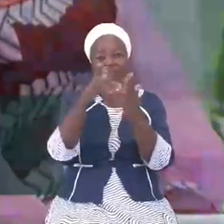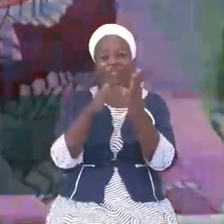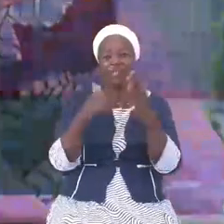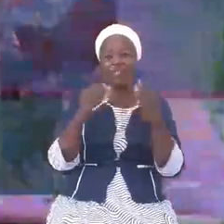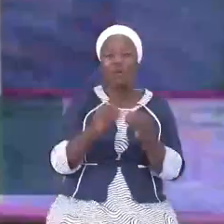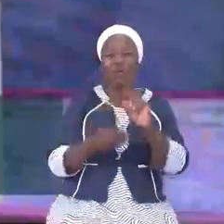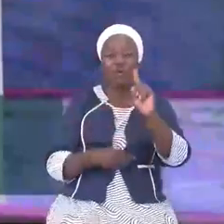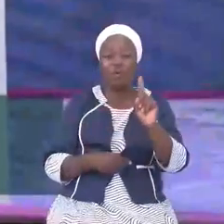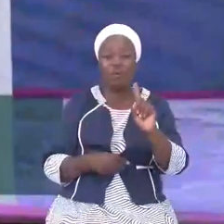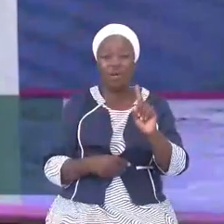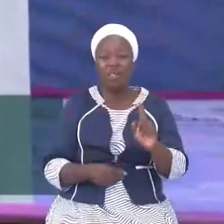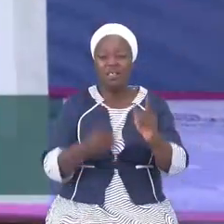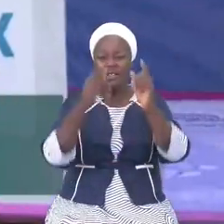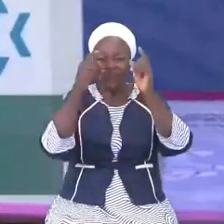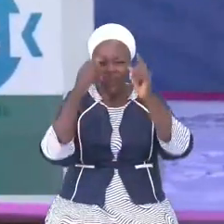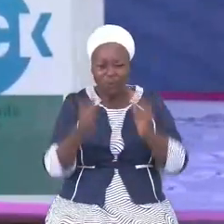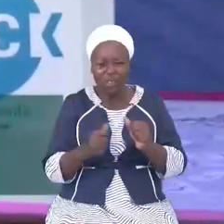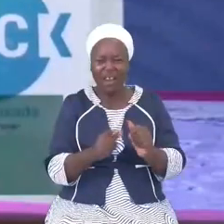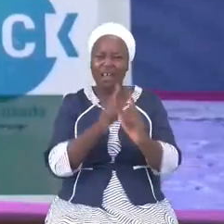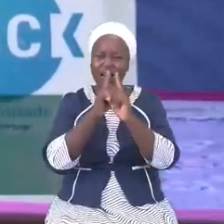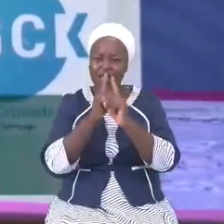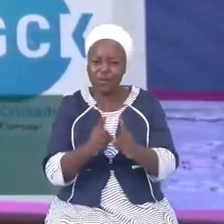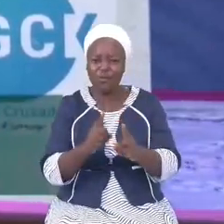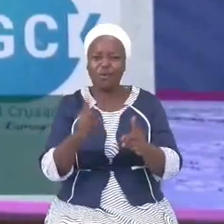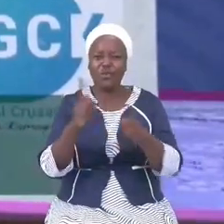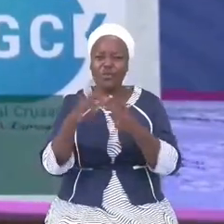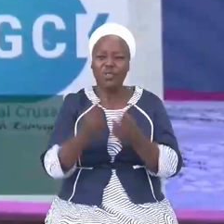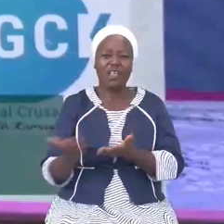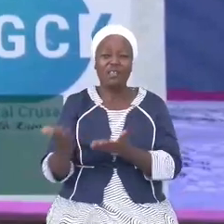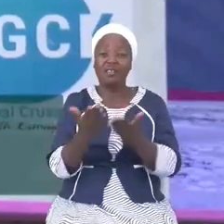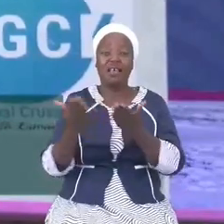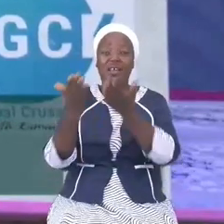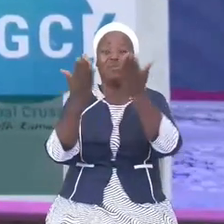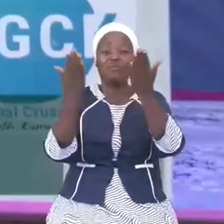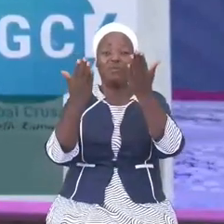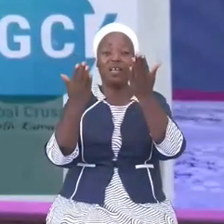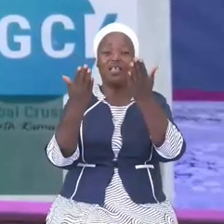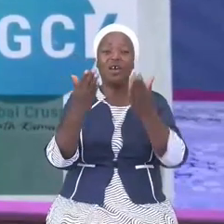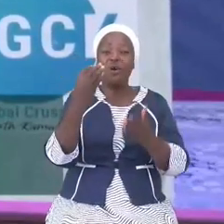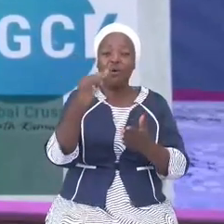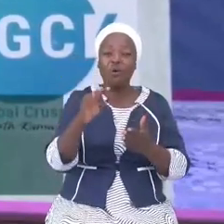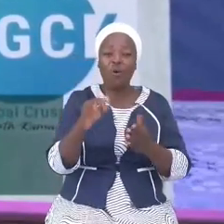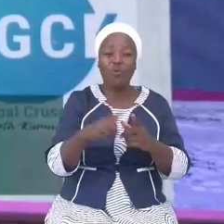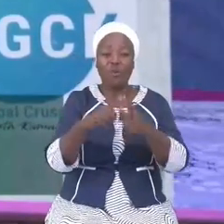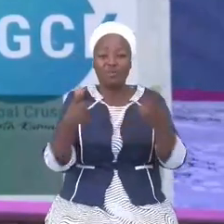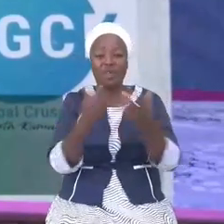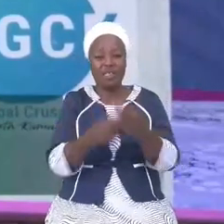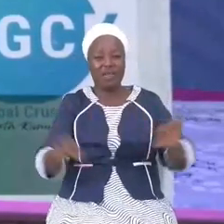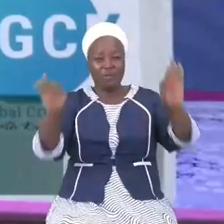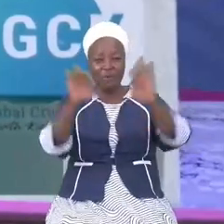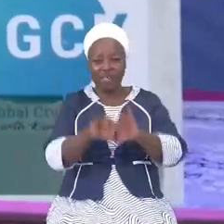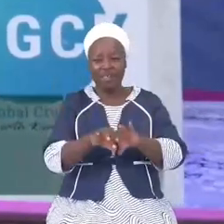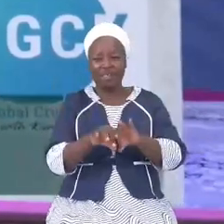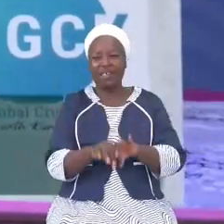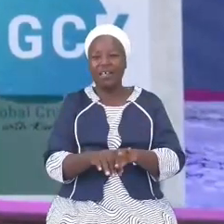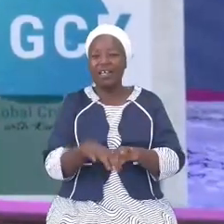réponse spontanée au sacrifice de la valeur prééminente. Le sacrifice